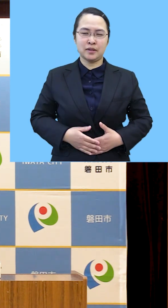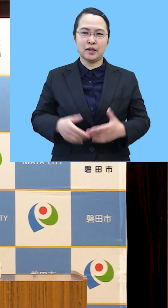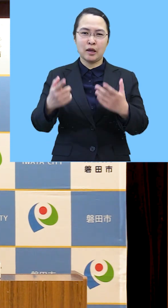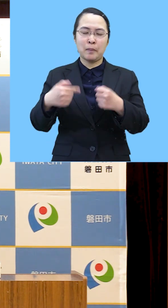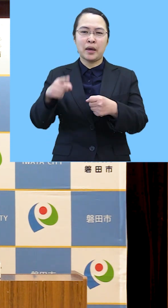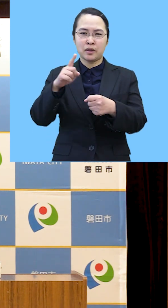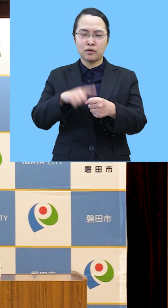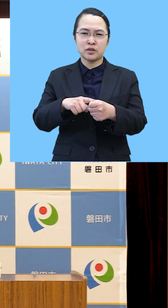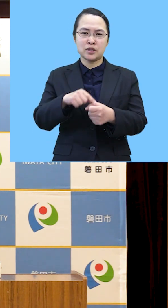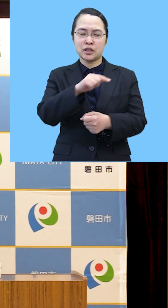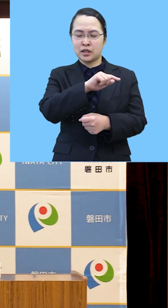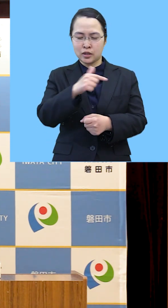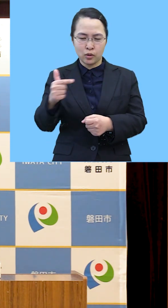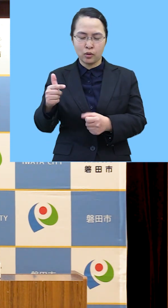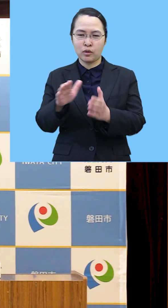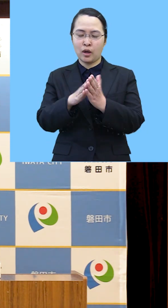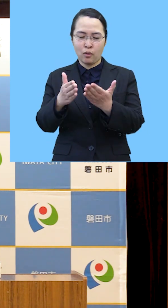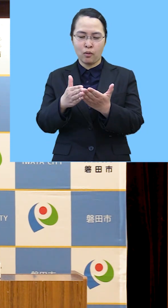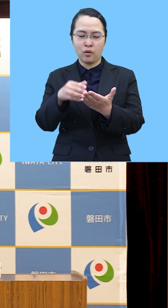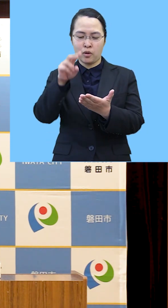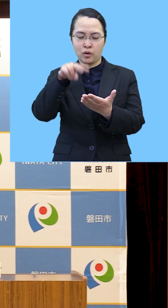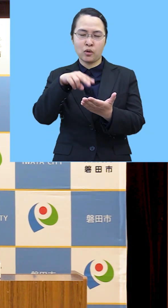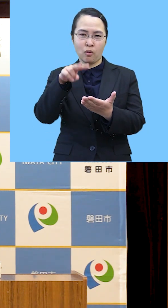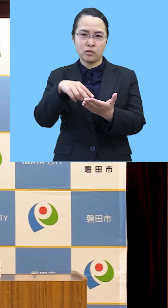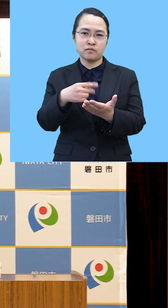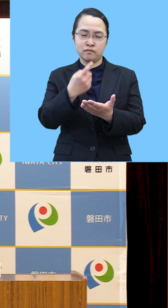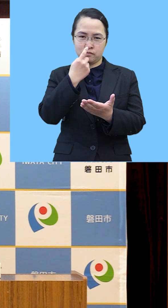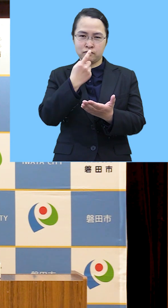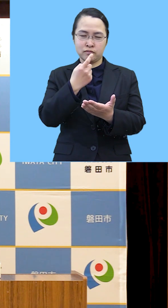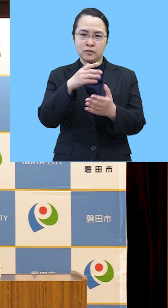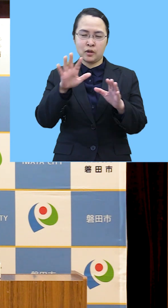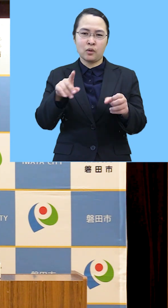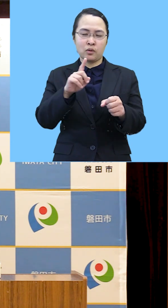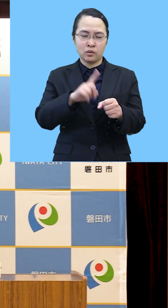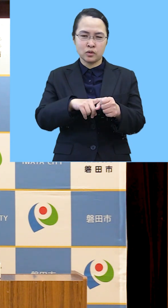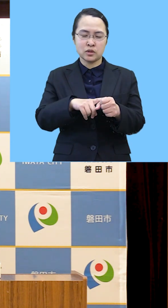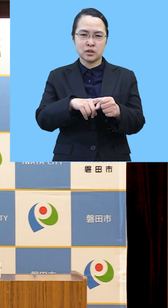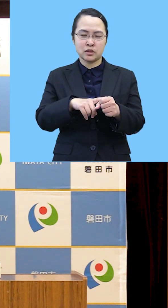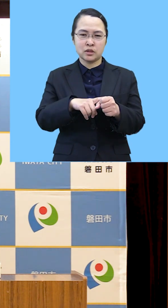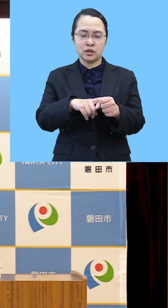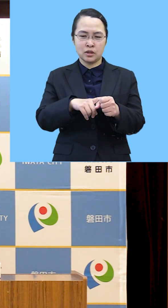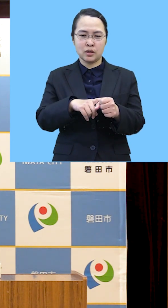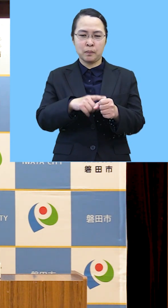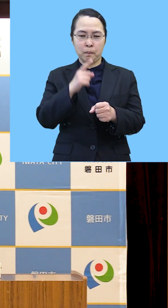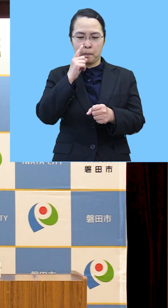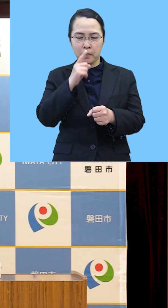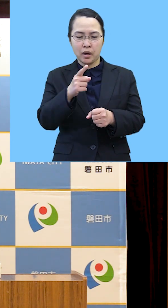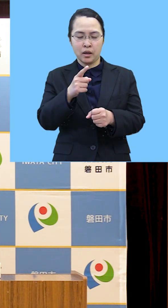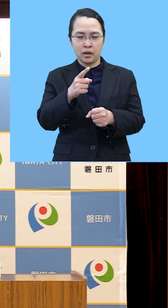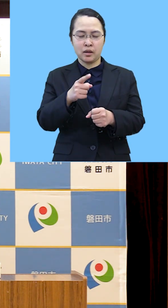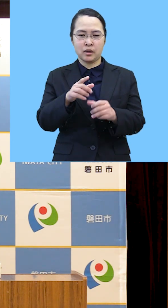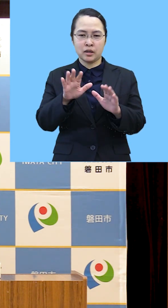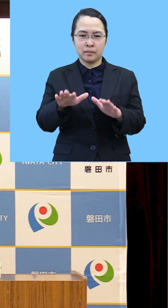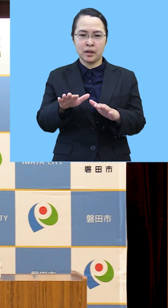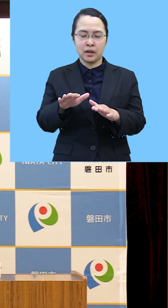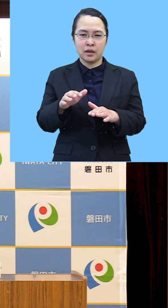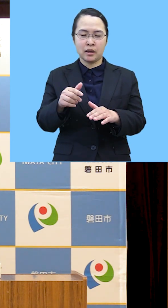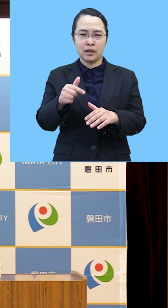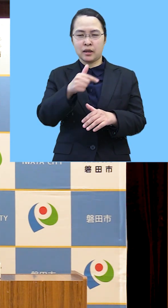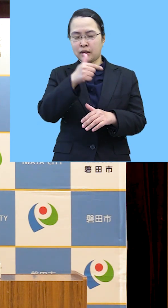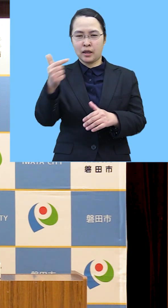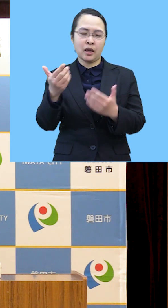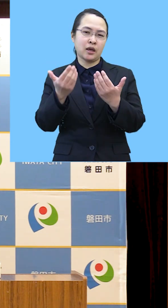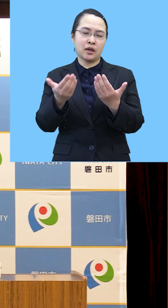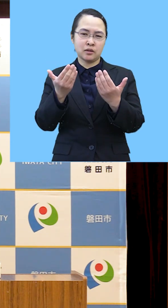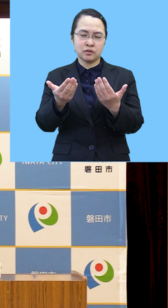毎年ですね、いろんなこう本を読んだりするわけですが、今年一目に留まったのは、今大学という